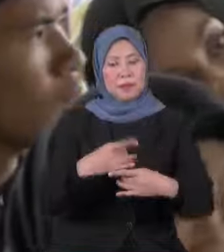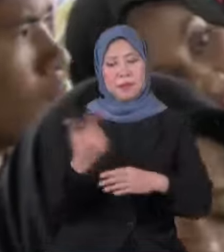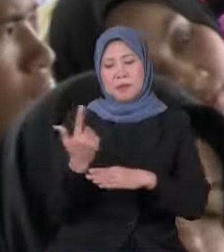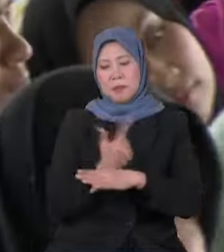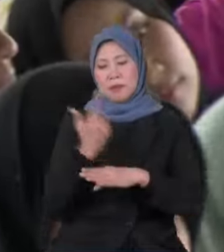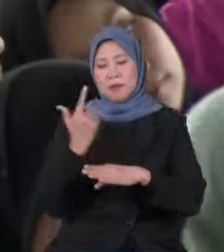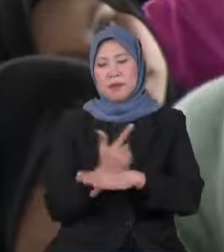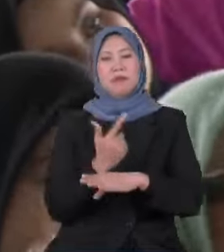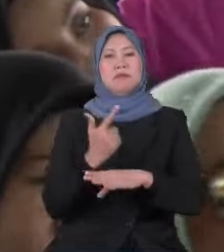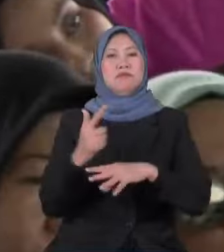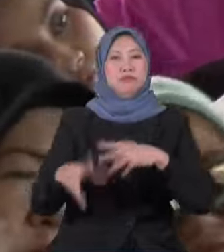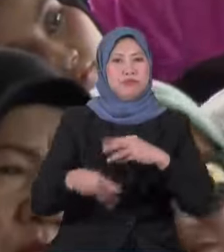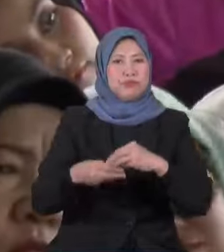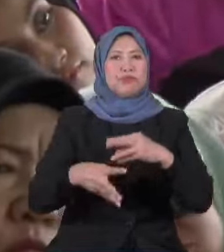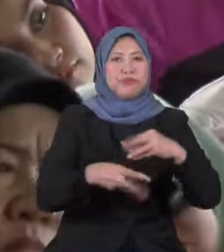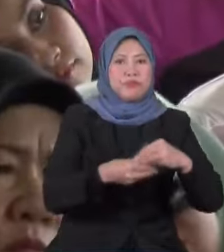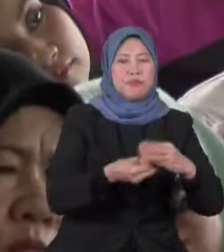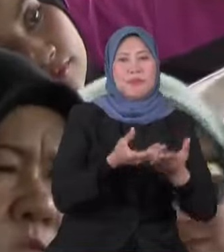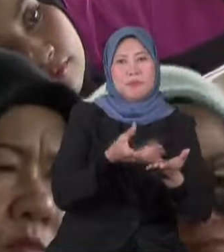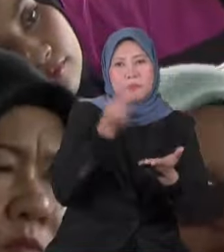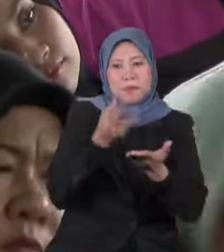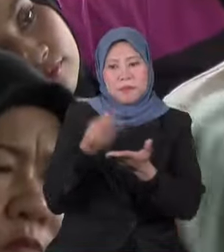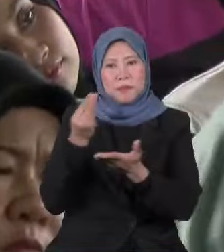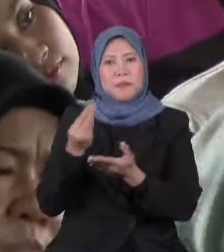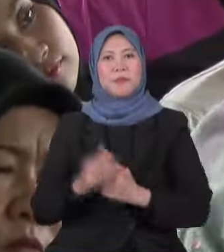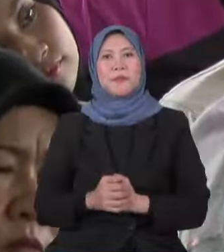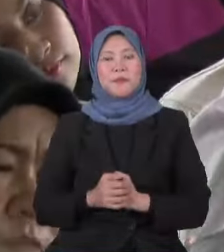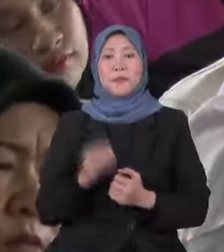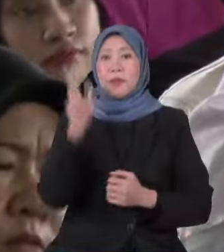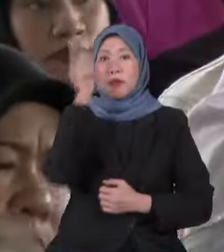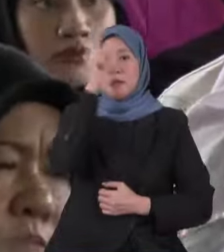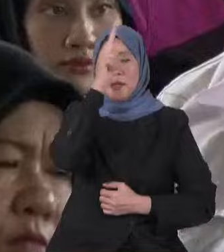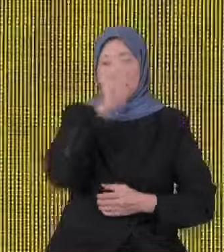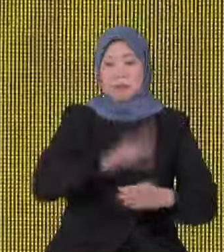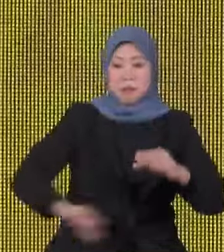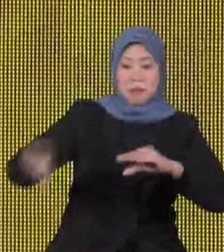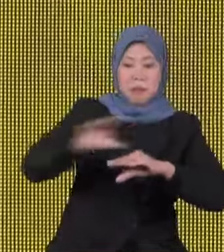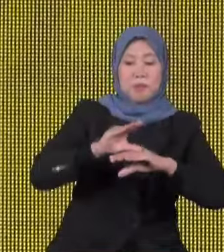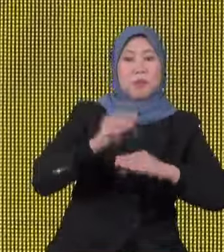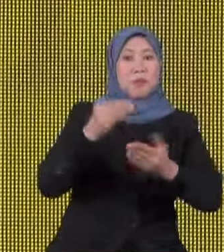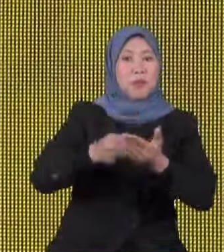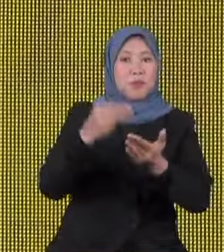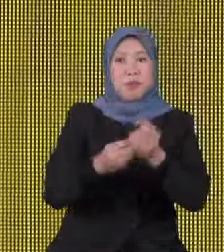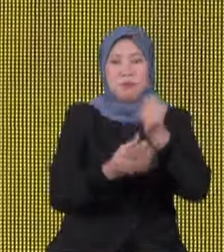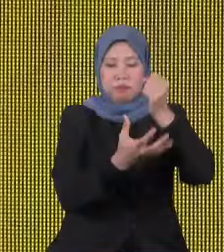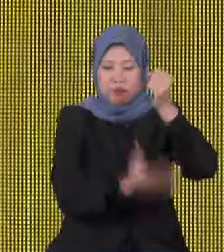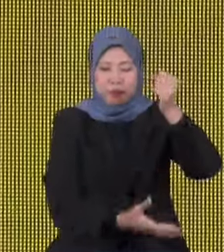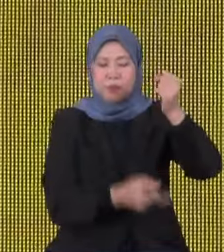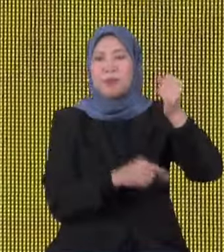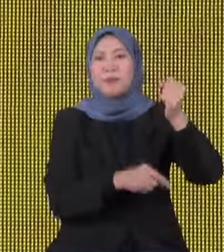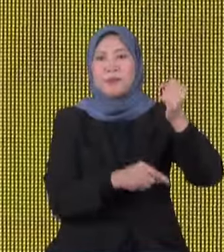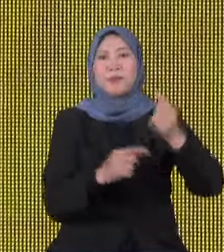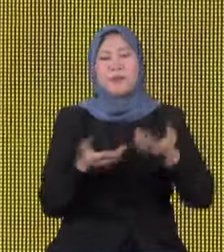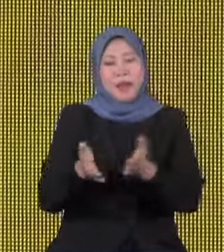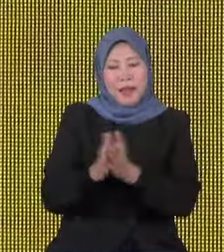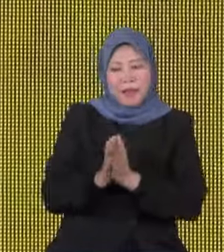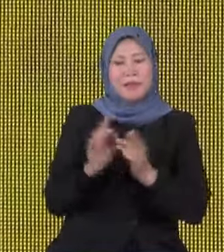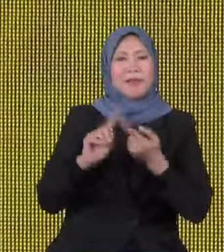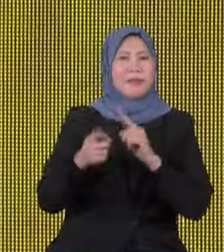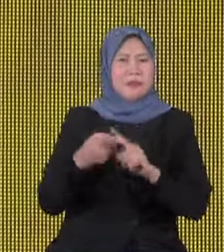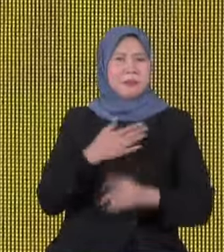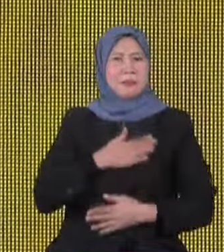latihan tambahan. Kerajaan telah menambah peruntukan yang agak besar dalam bidang ini dan saya minta rakan-rakan